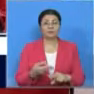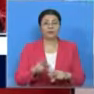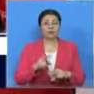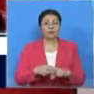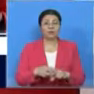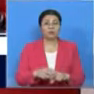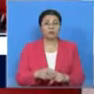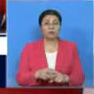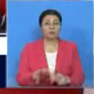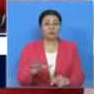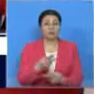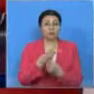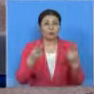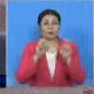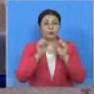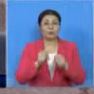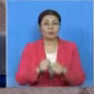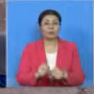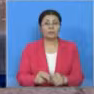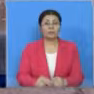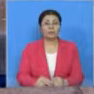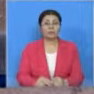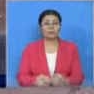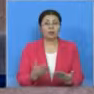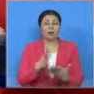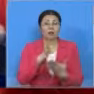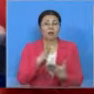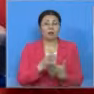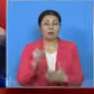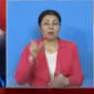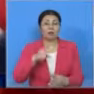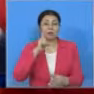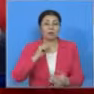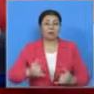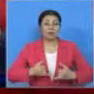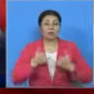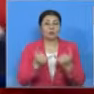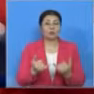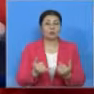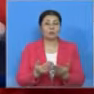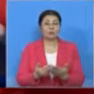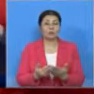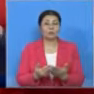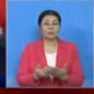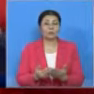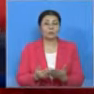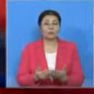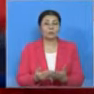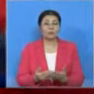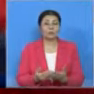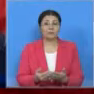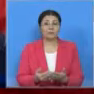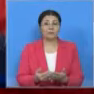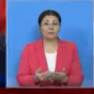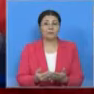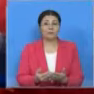айыппұл штрафы болсын, сәйкесінше осы жерден сразу чектер берілетін болады. Қазіргі таңда халыққа ыңғайлы болу мақсатында, сол ары-бері жүрмейтіндей, жаңағы